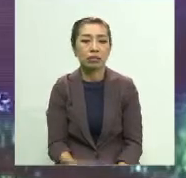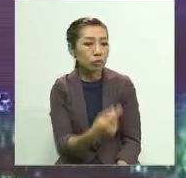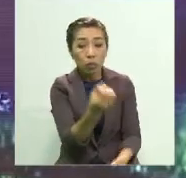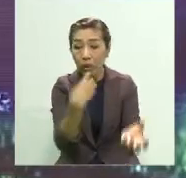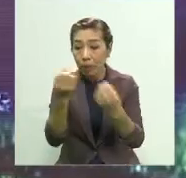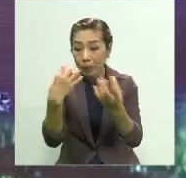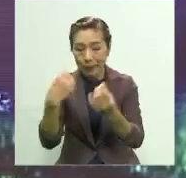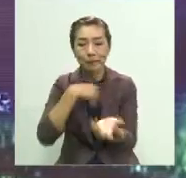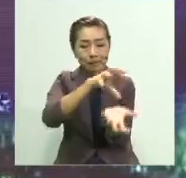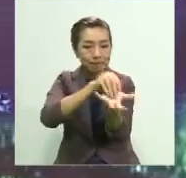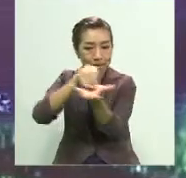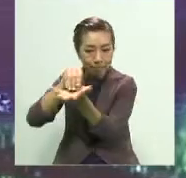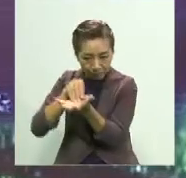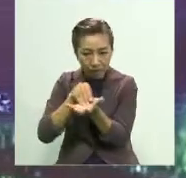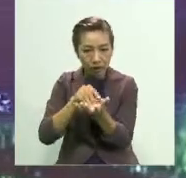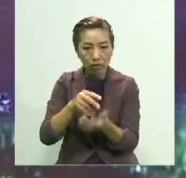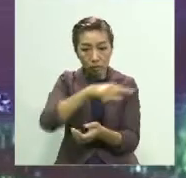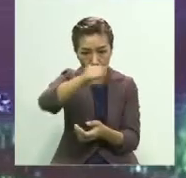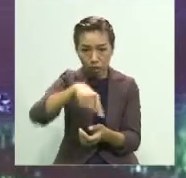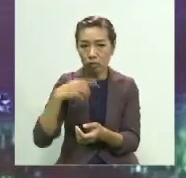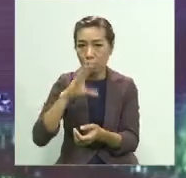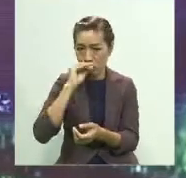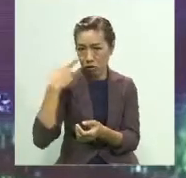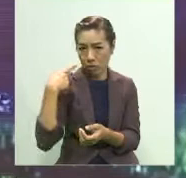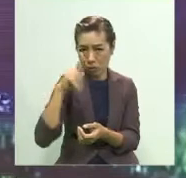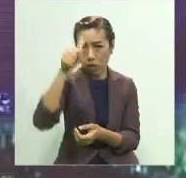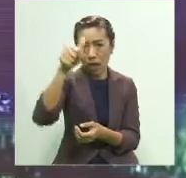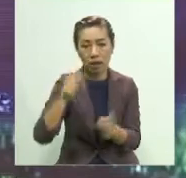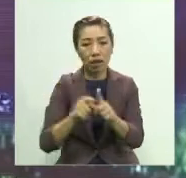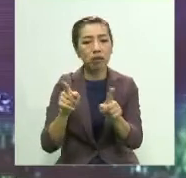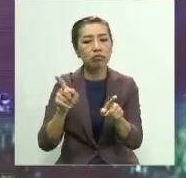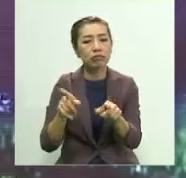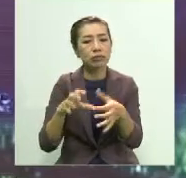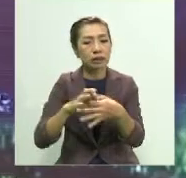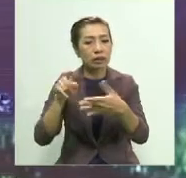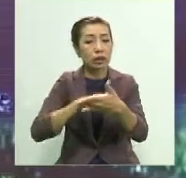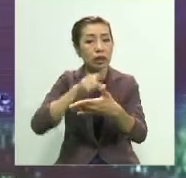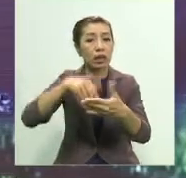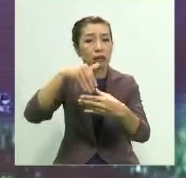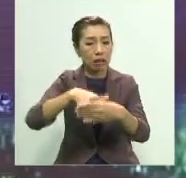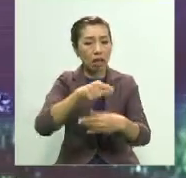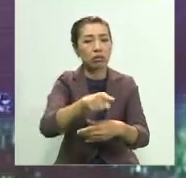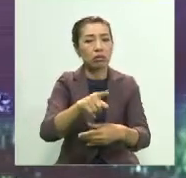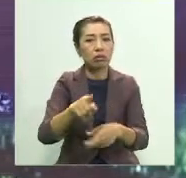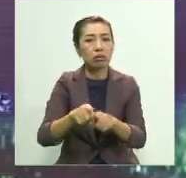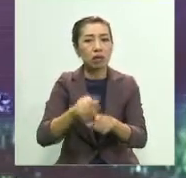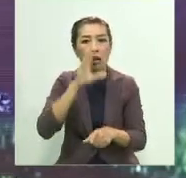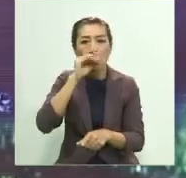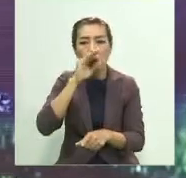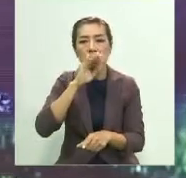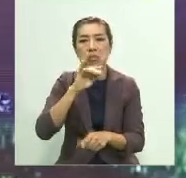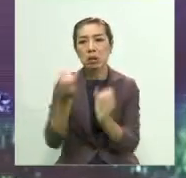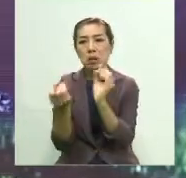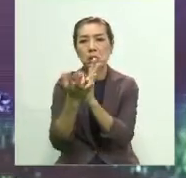ากที่สุดนะท่านก็พูดในสิ่งที่มันเป็นประโยชน์ในการเลือกตั้งนะไม่ใช่พูดในทํานองที่ทําให้การเลือกตั้งนะ